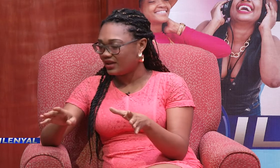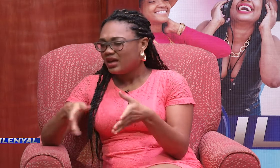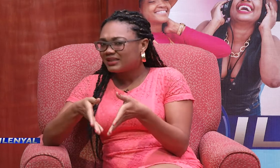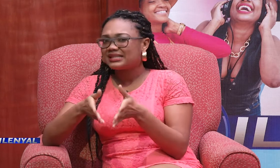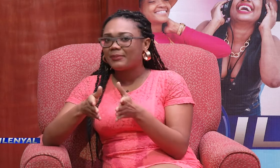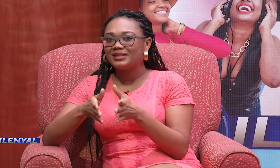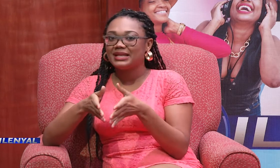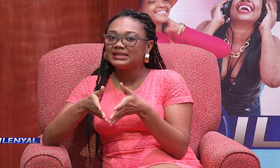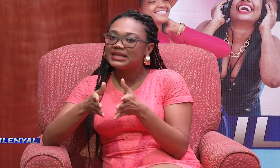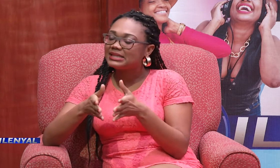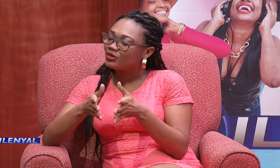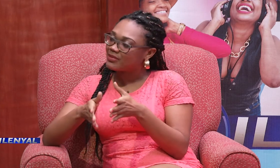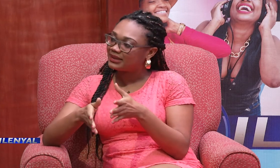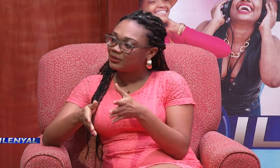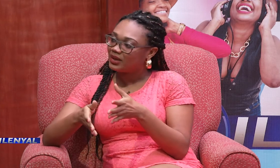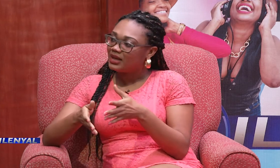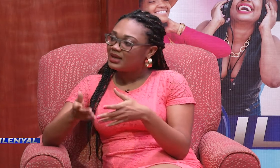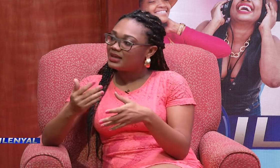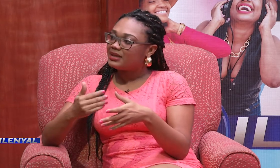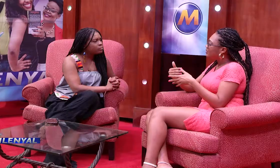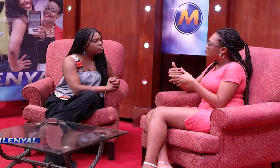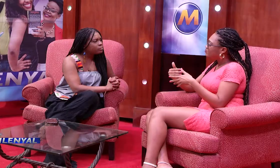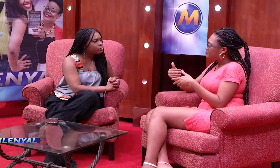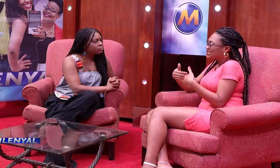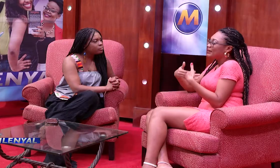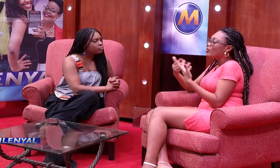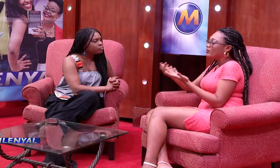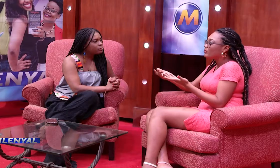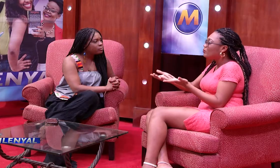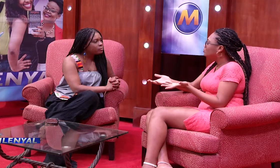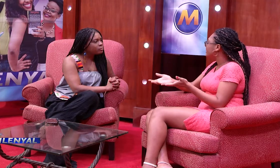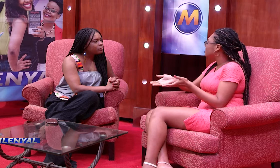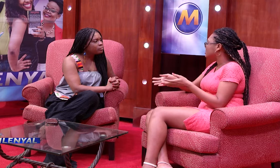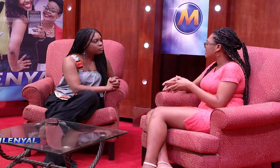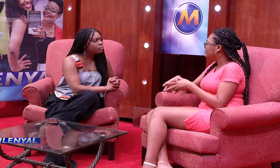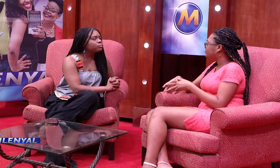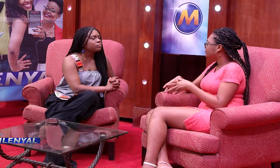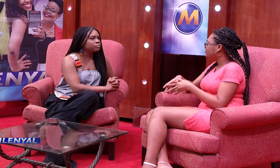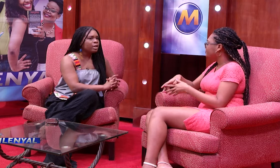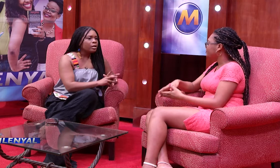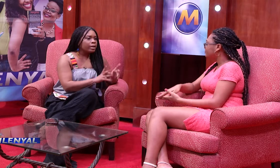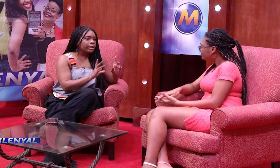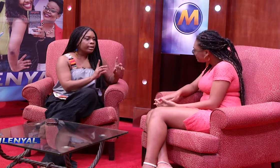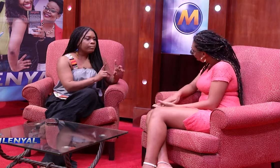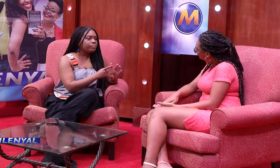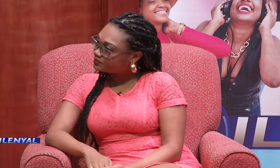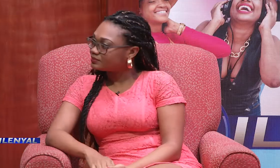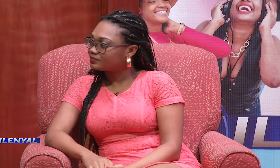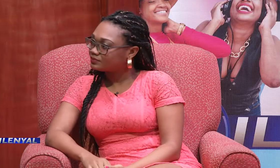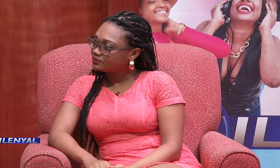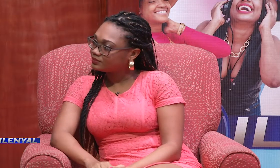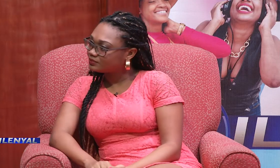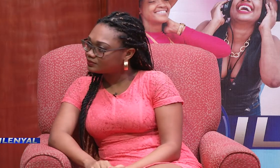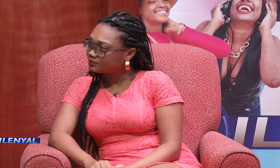pour me faire parce que ça c'est ligne directive que me bail tête moi et qui présenter moi même comme moi je veux dire. Et je pense